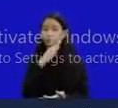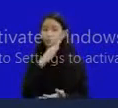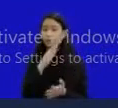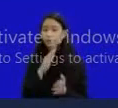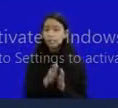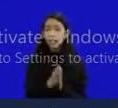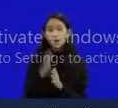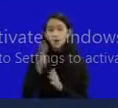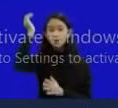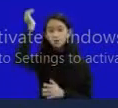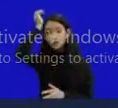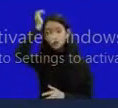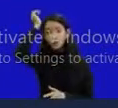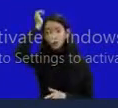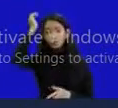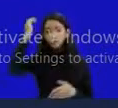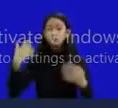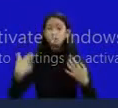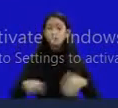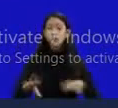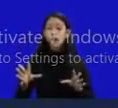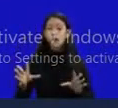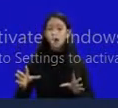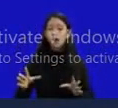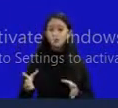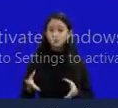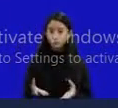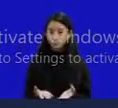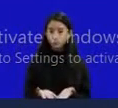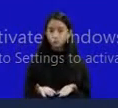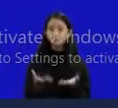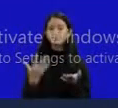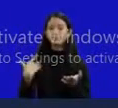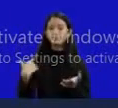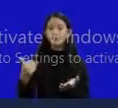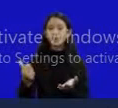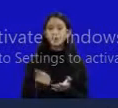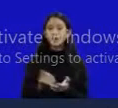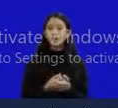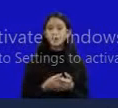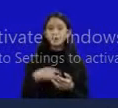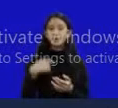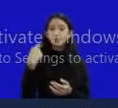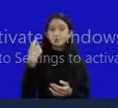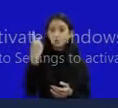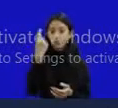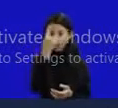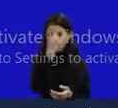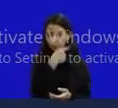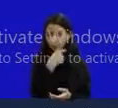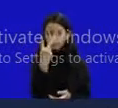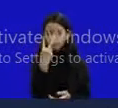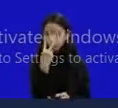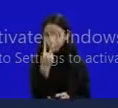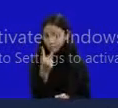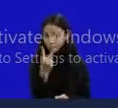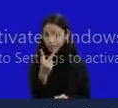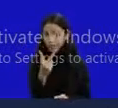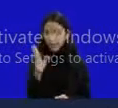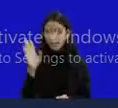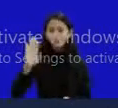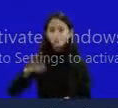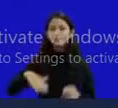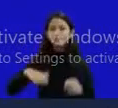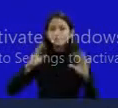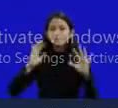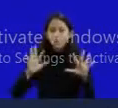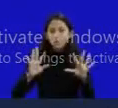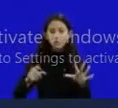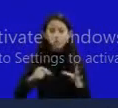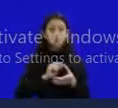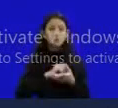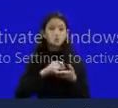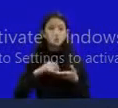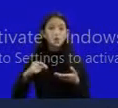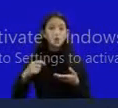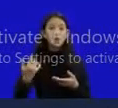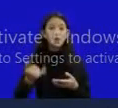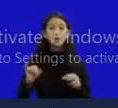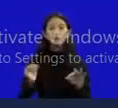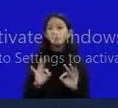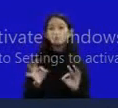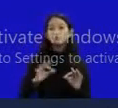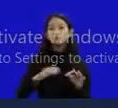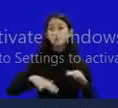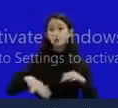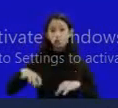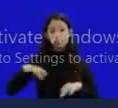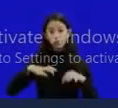hijau di mana sudah diperbolehkan melakukan tatap muka masih saja banyak sekali sekolah-sekolah yang